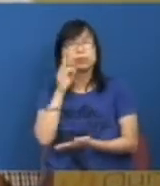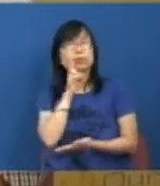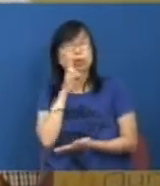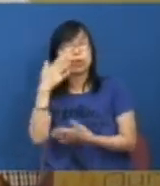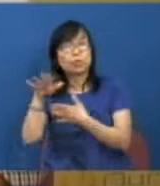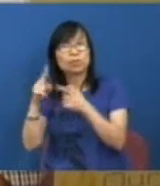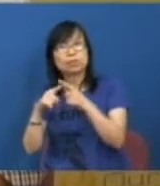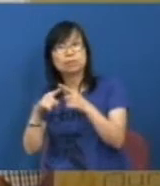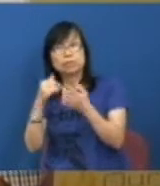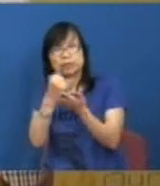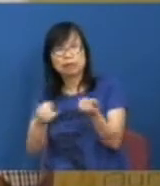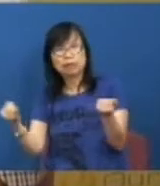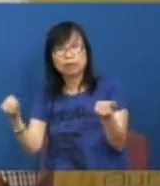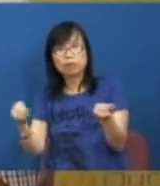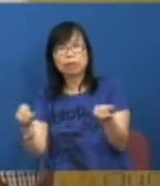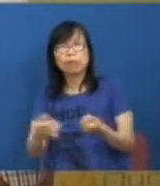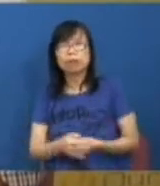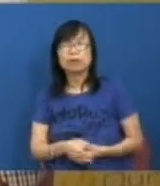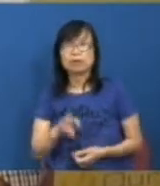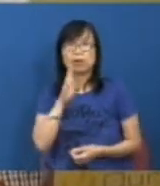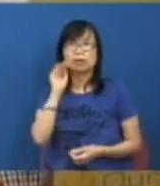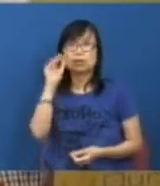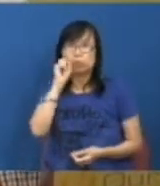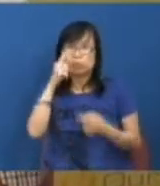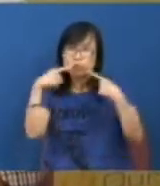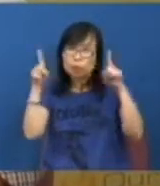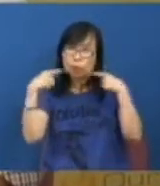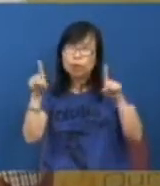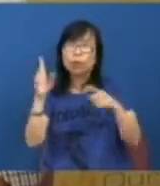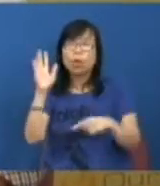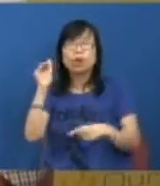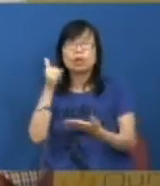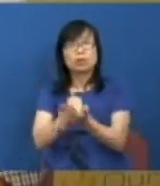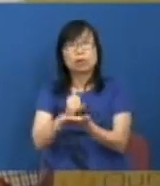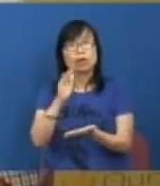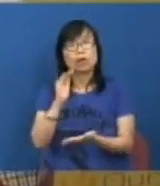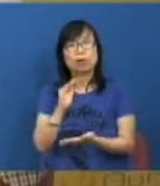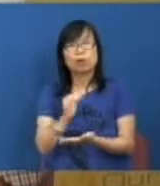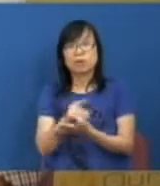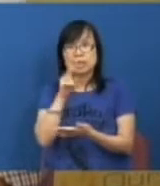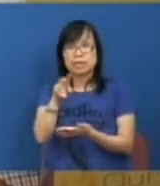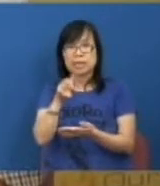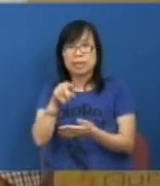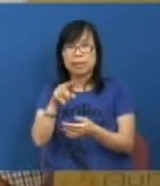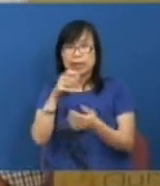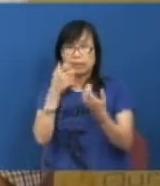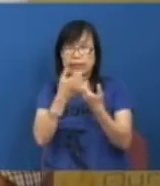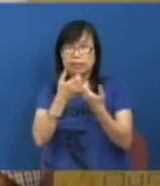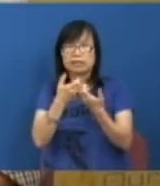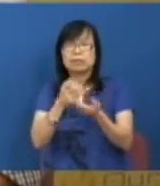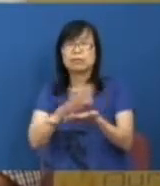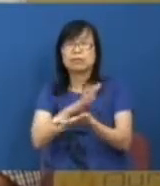但係要你可以唱到國歌咧，就都要坐足幾多年啦。咁坐足佢指定嘅年數。咁但